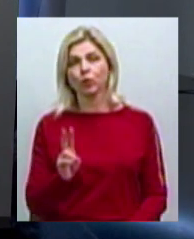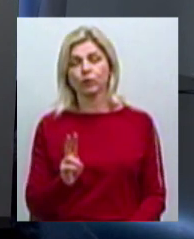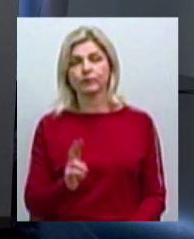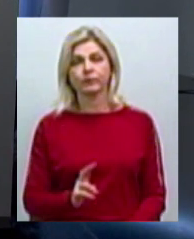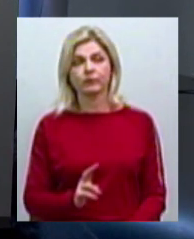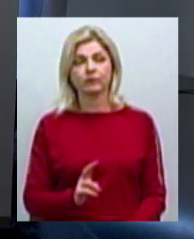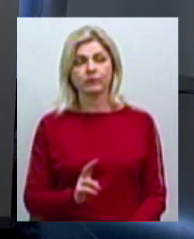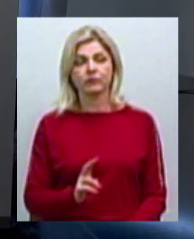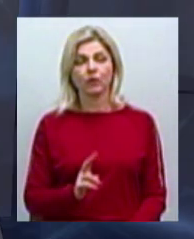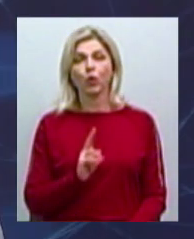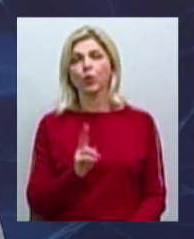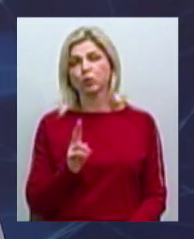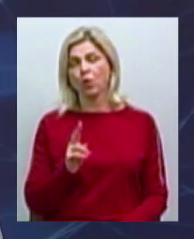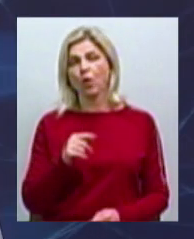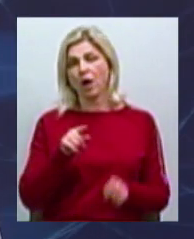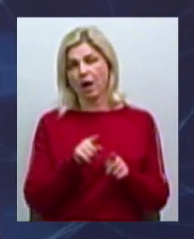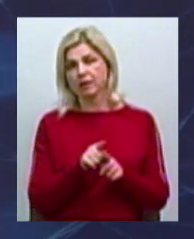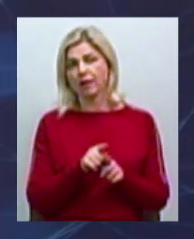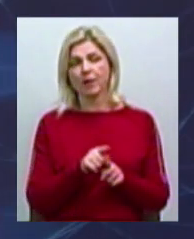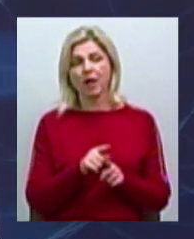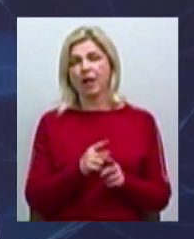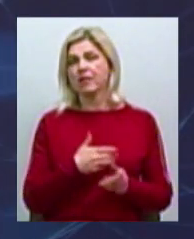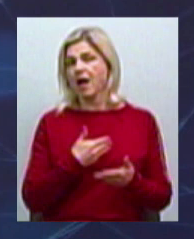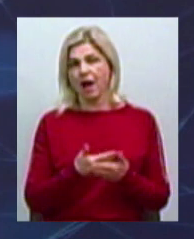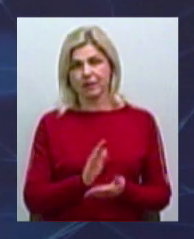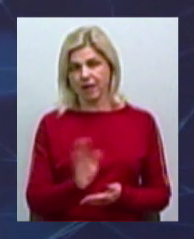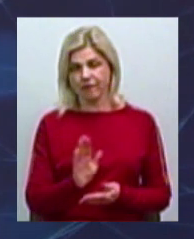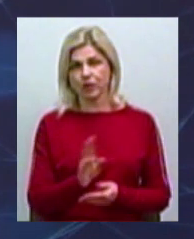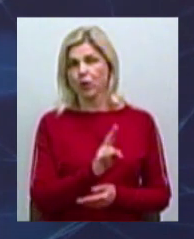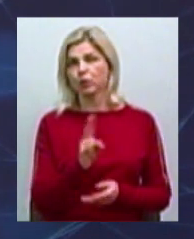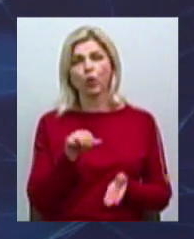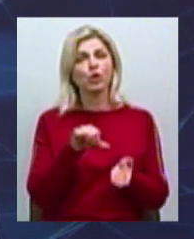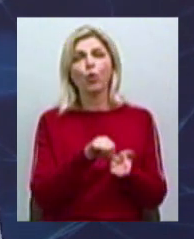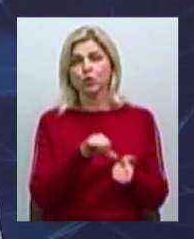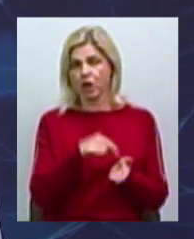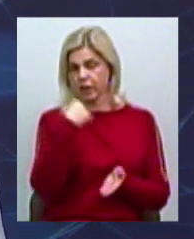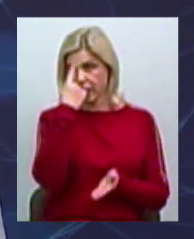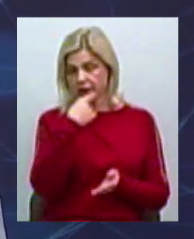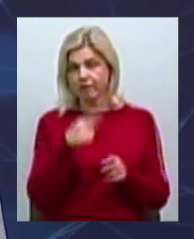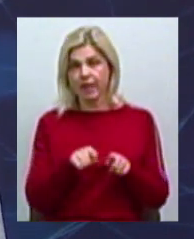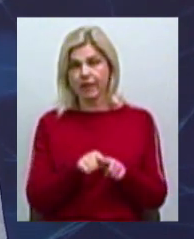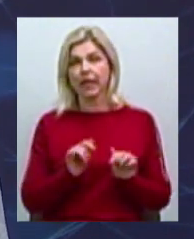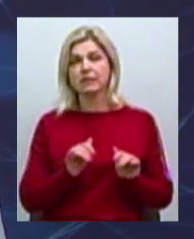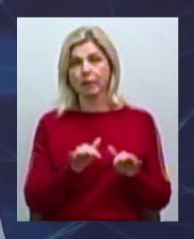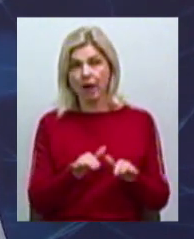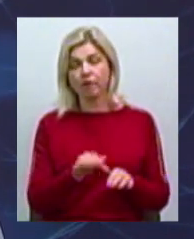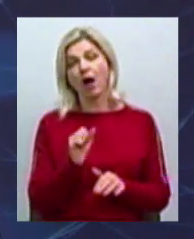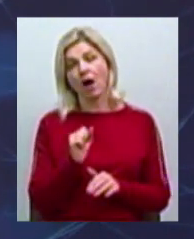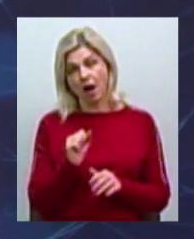би мовити, пасивні, ми їх називаємо, да, які не беруть безпосередньо участі в таких справах,